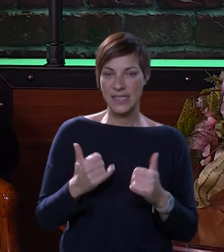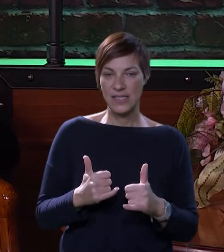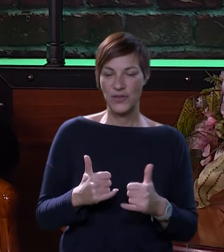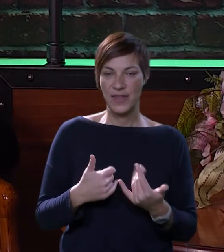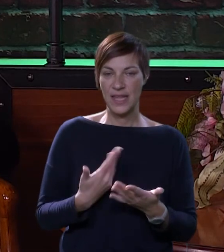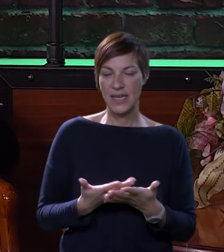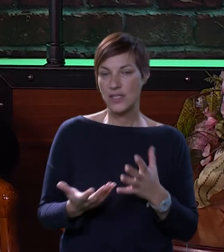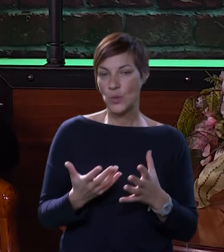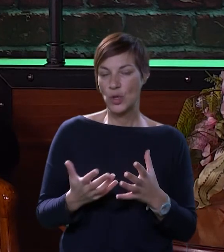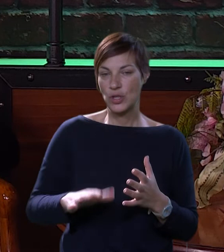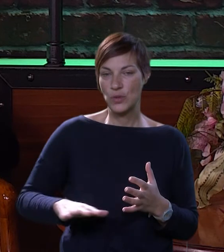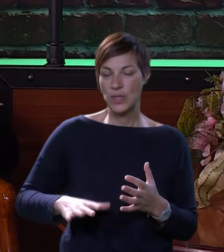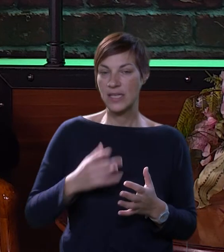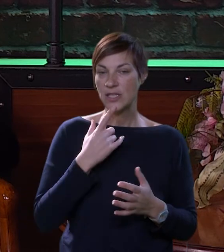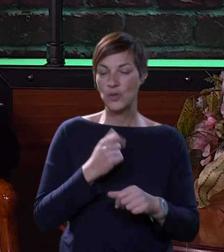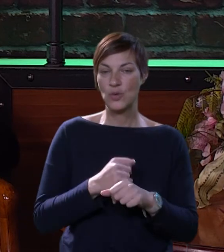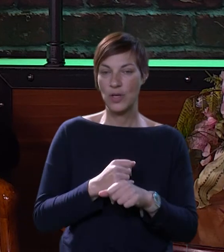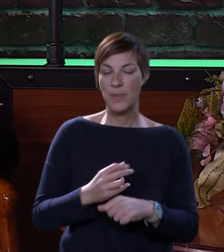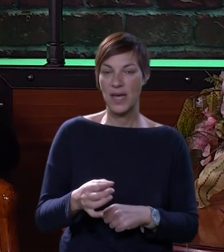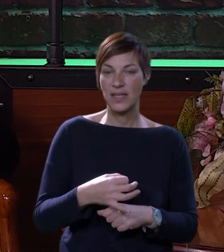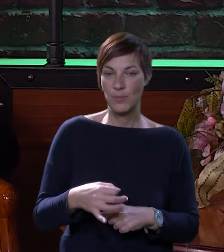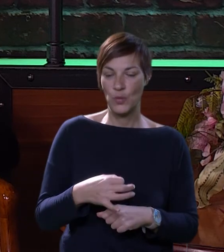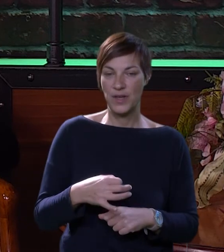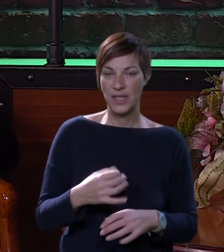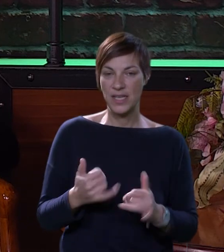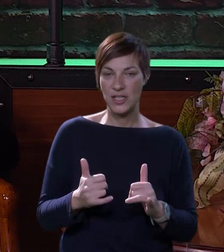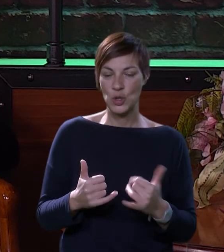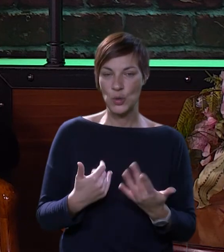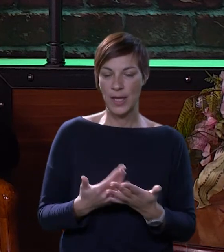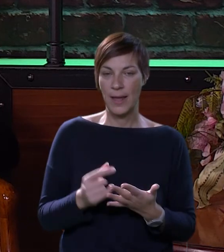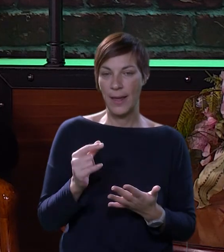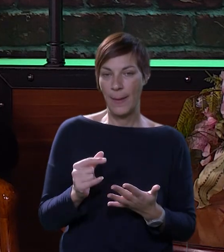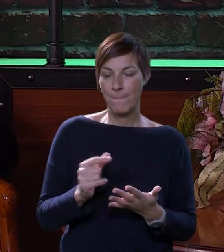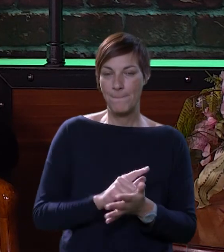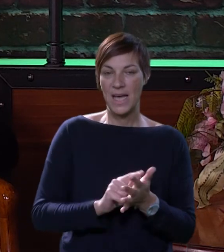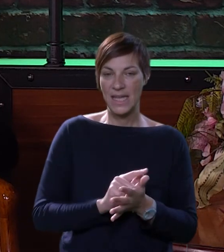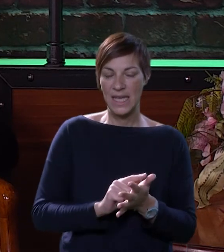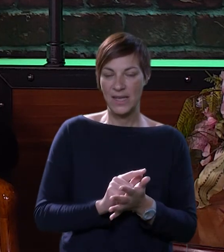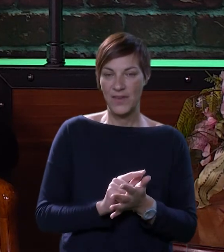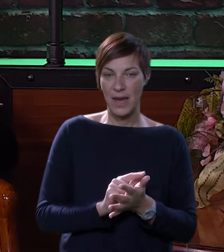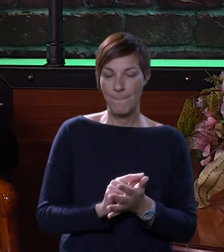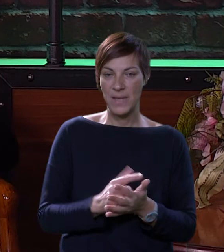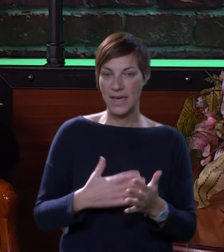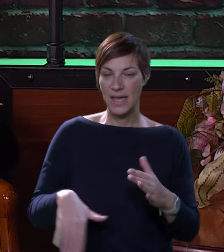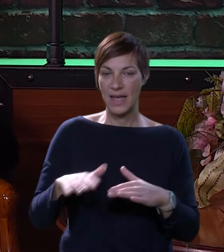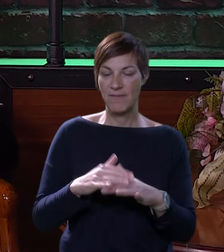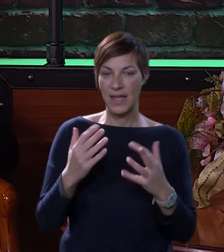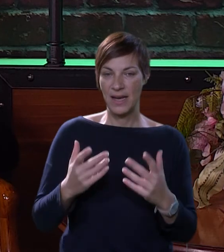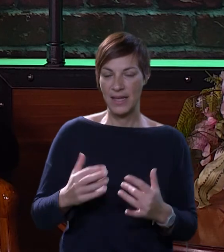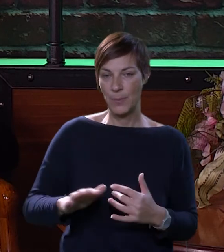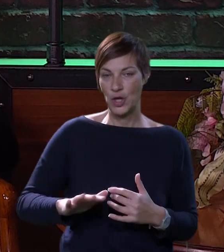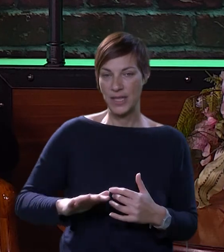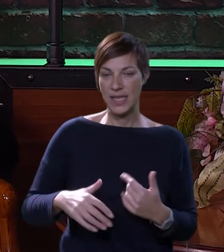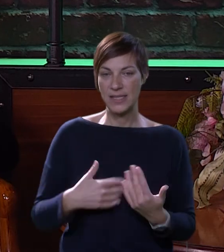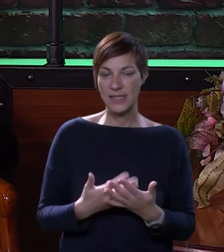Najveći izazov danas u odnosu na djecu s kojom radim u vrtiću jest manjak vremena, a veliki broj